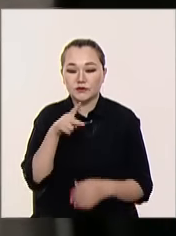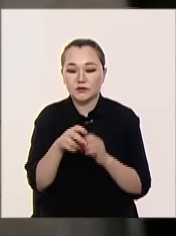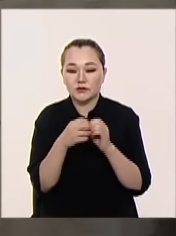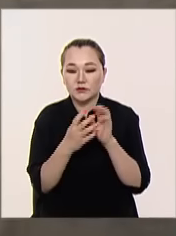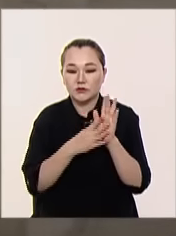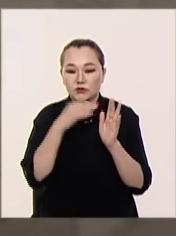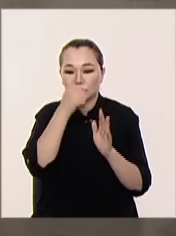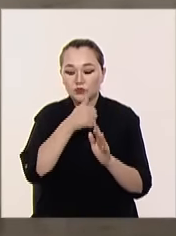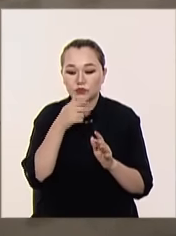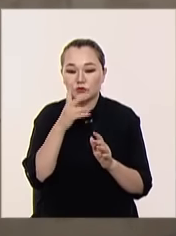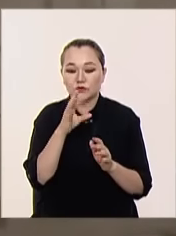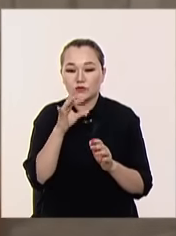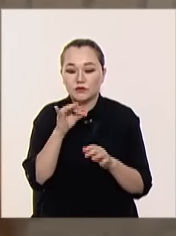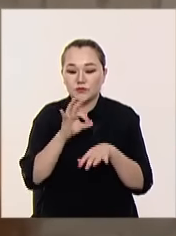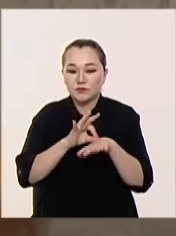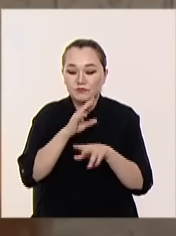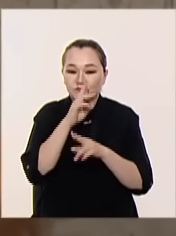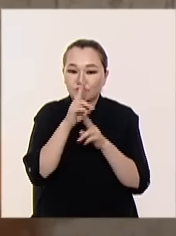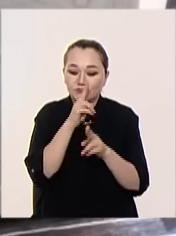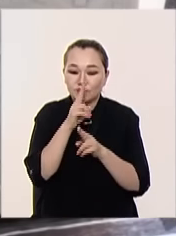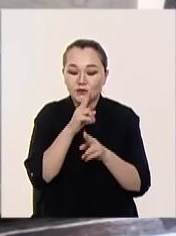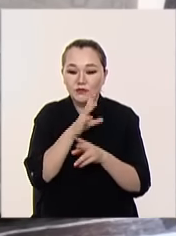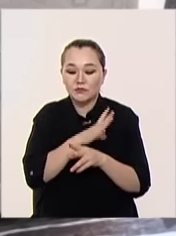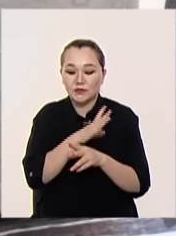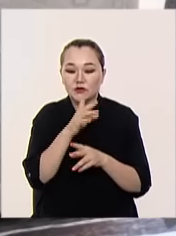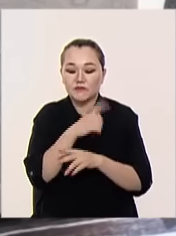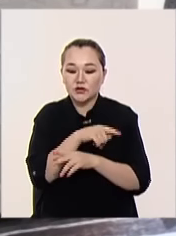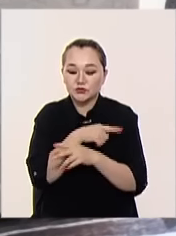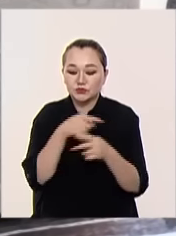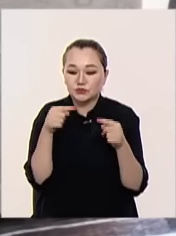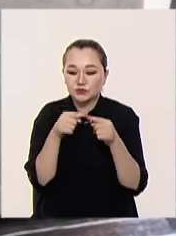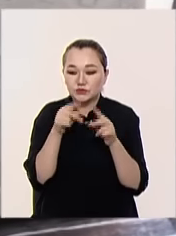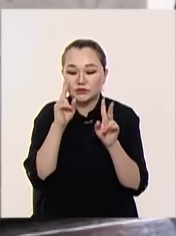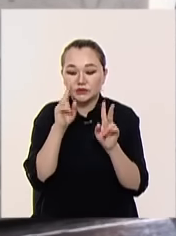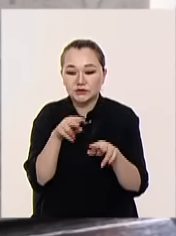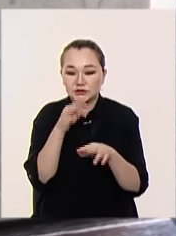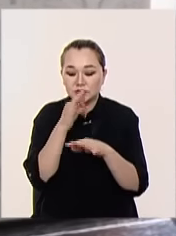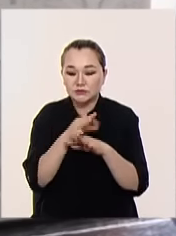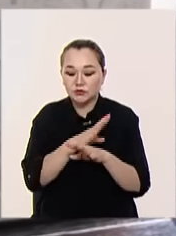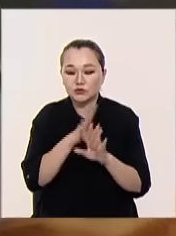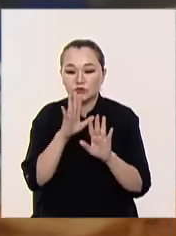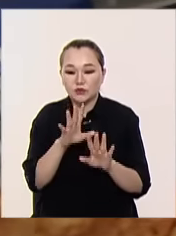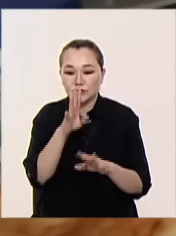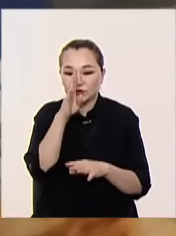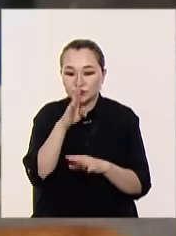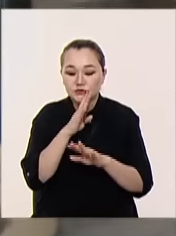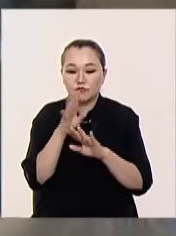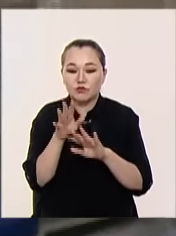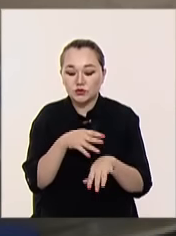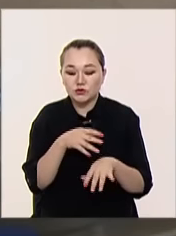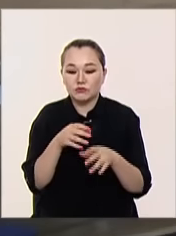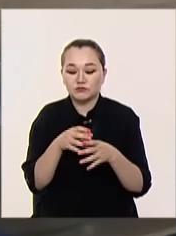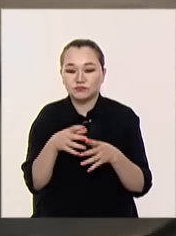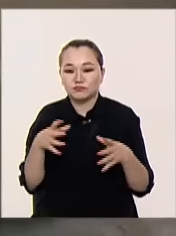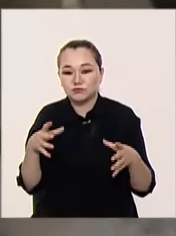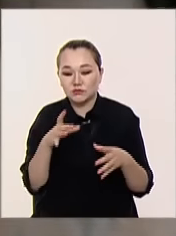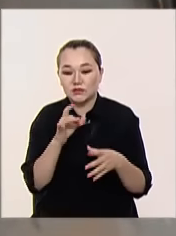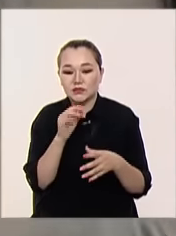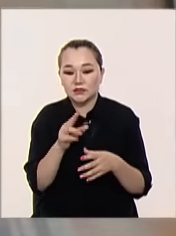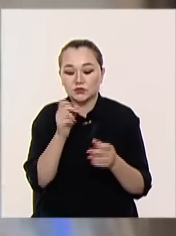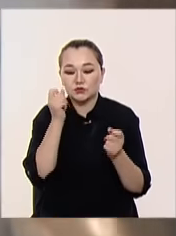2019 жылы аяғының ауыратынына шағымдана бастаған Диясқа дәрігерлер нақты диагноз қоя алмаған. Тек 4 айдан кейін аяғы сый бастағанда қатерлі ісік